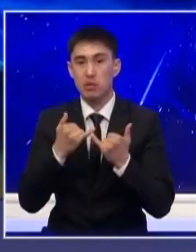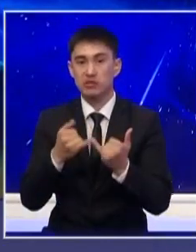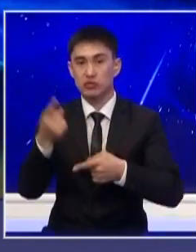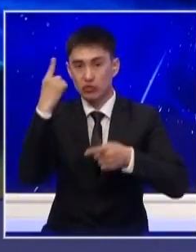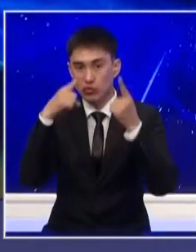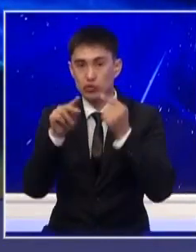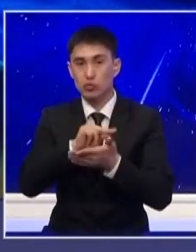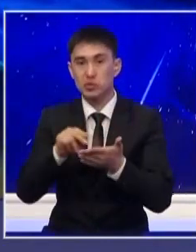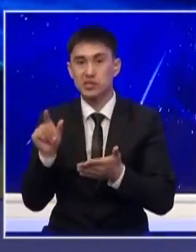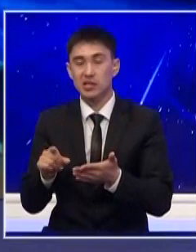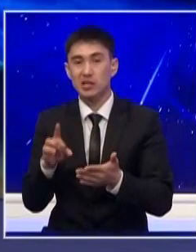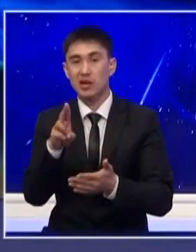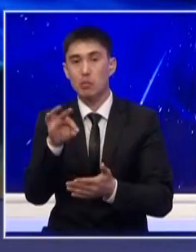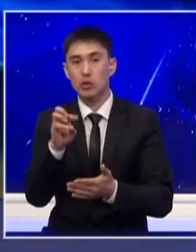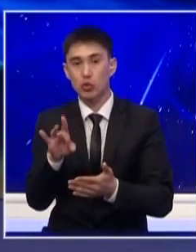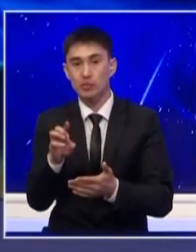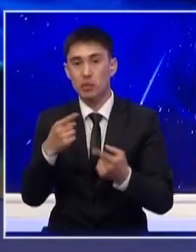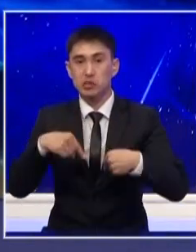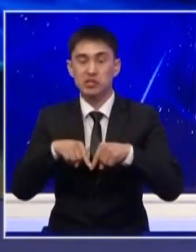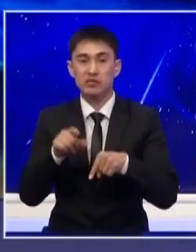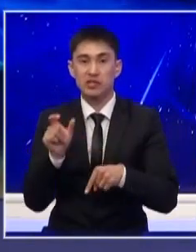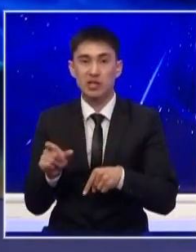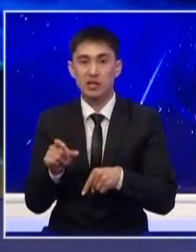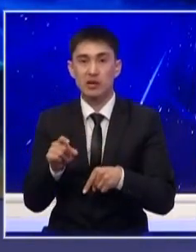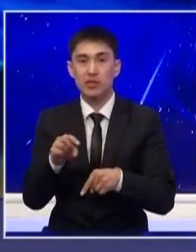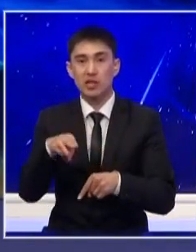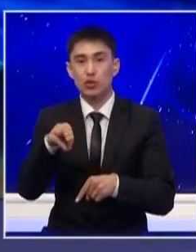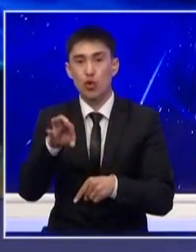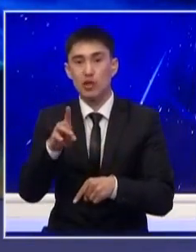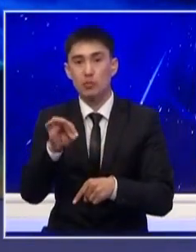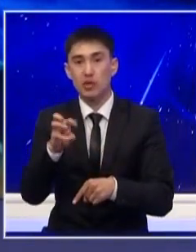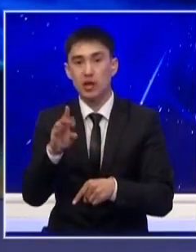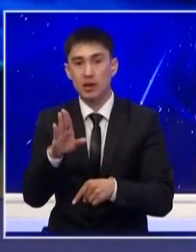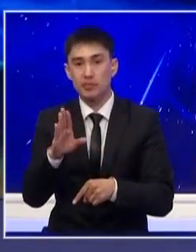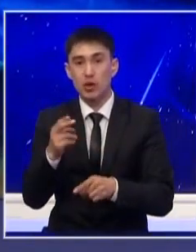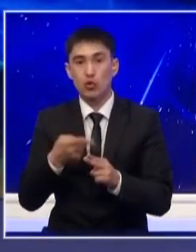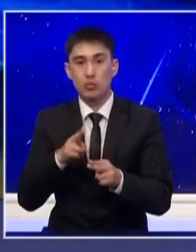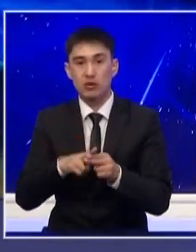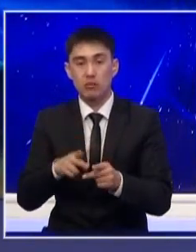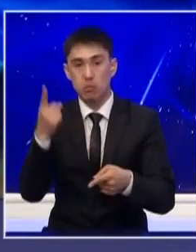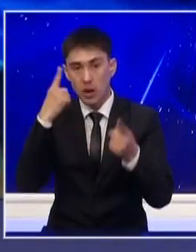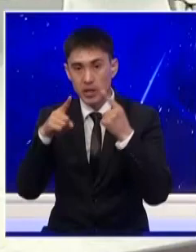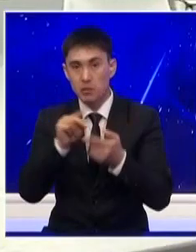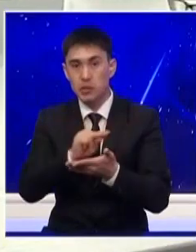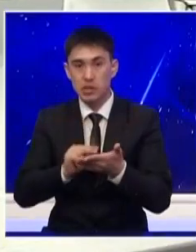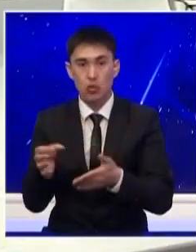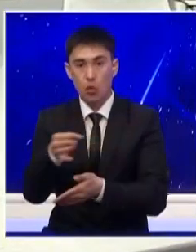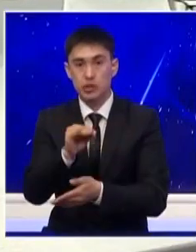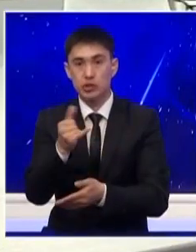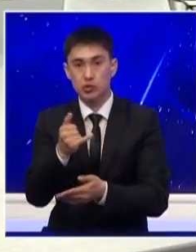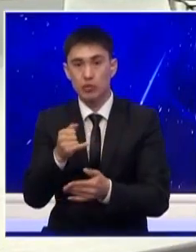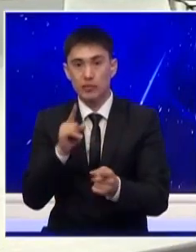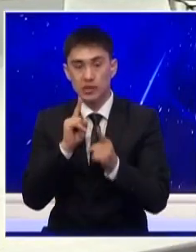посвящено творчеству писателя, драматурга и общественного деятеля Тулена Абдыка. Кроме поэтов и писателей области ЖТСУ,